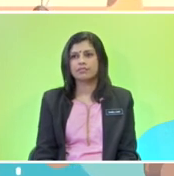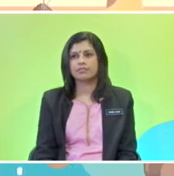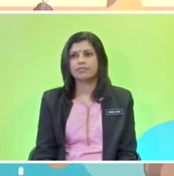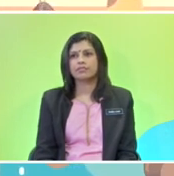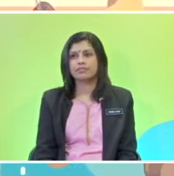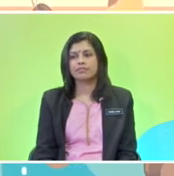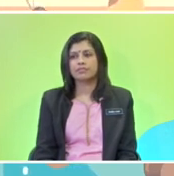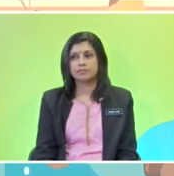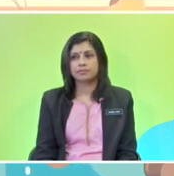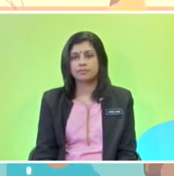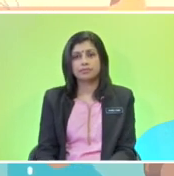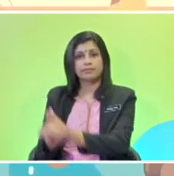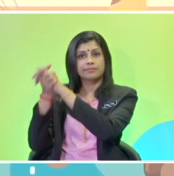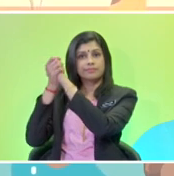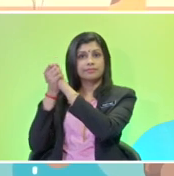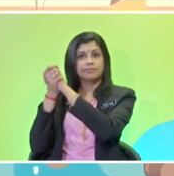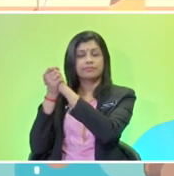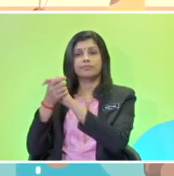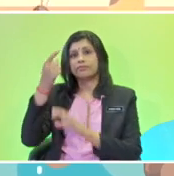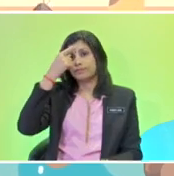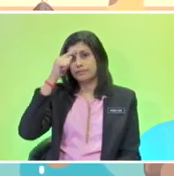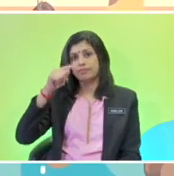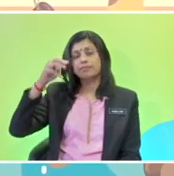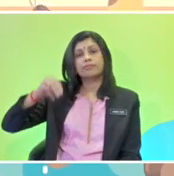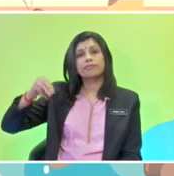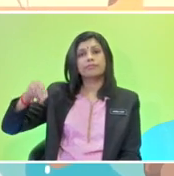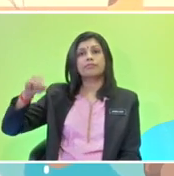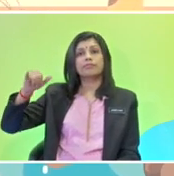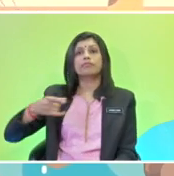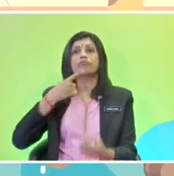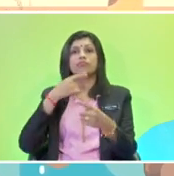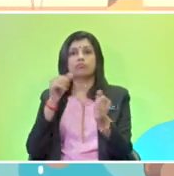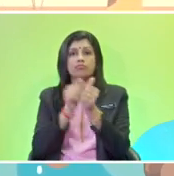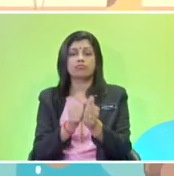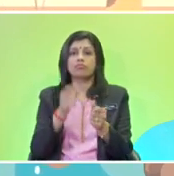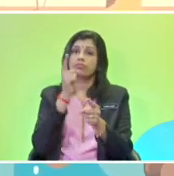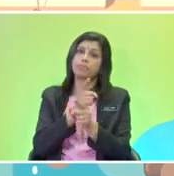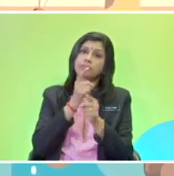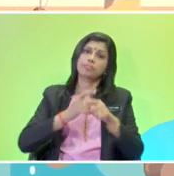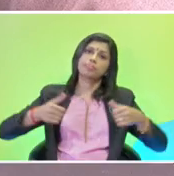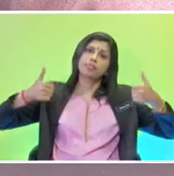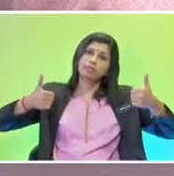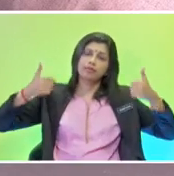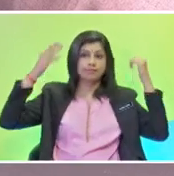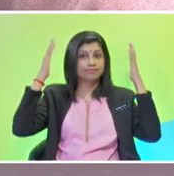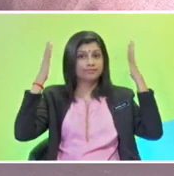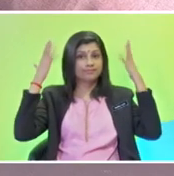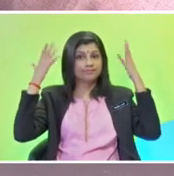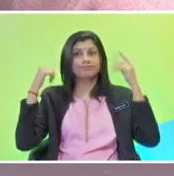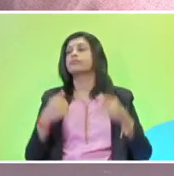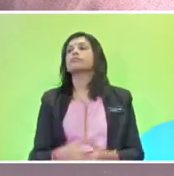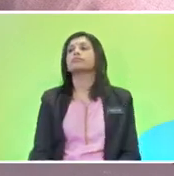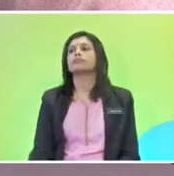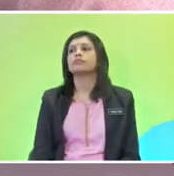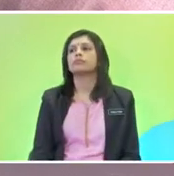Okey, tanya untuk adik kita berdua ni. Adik Arisan dan juga Izara ni. Syabas, tanya. Okey, kat sini cikgu